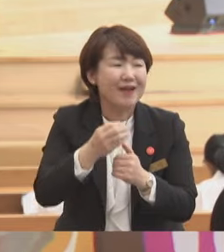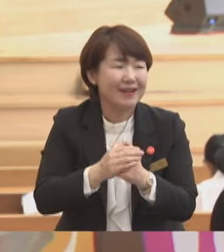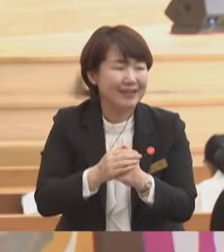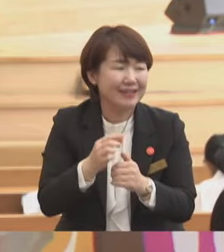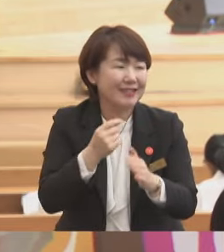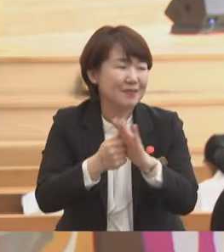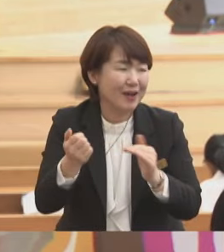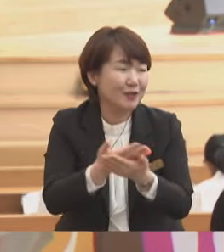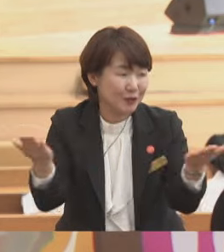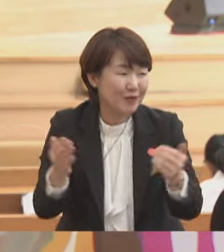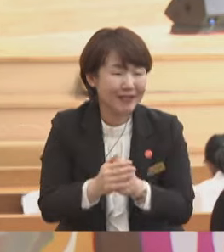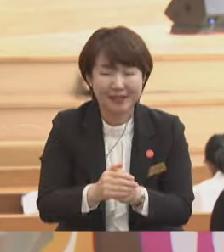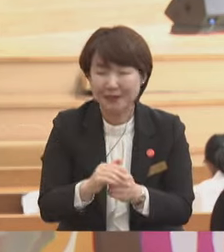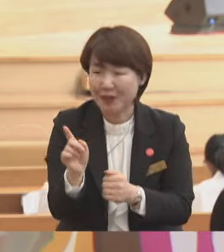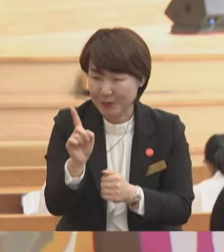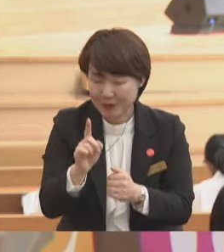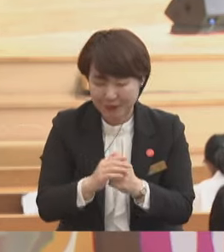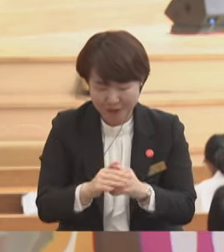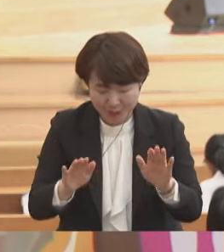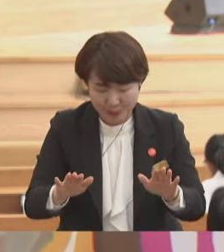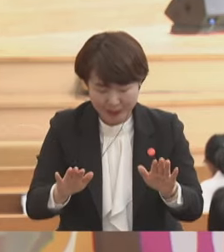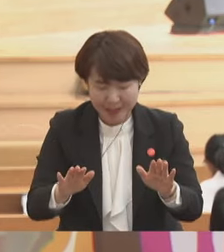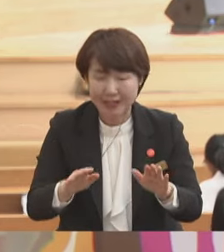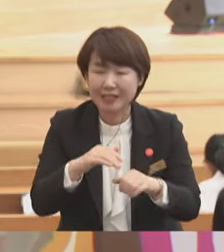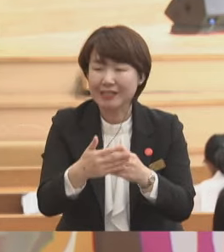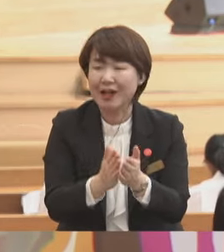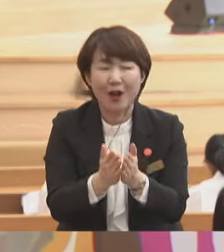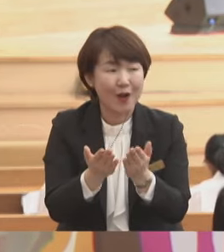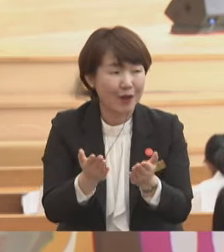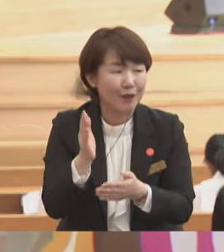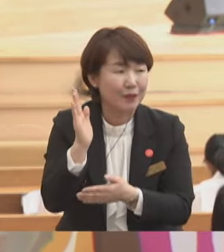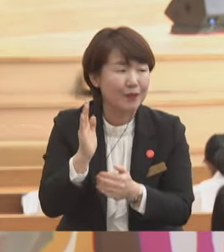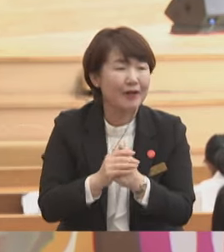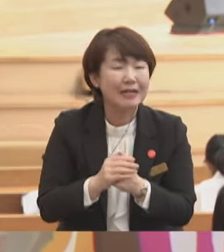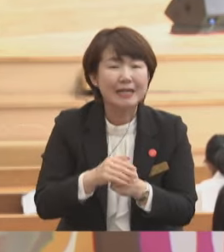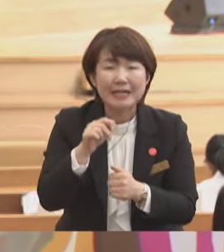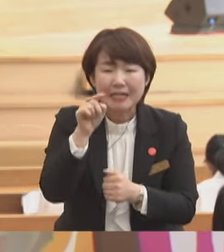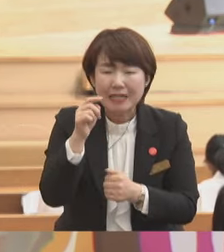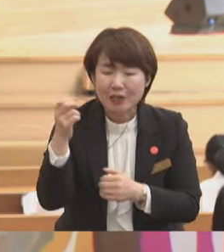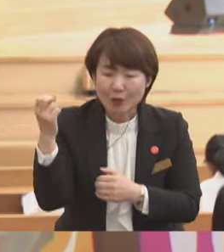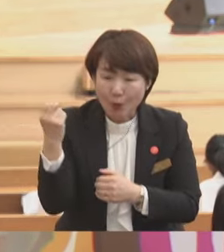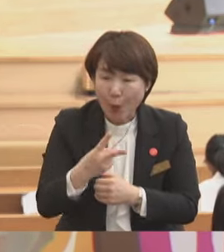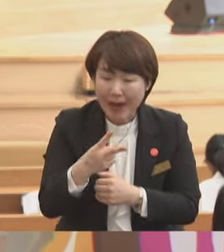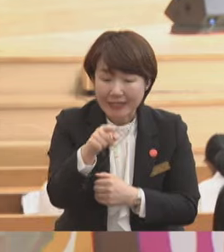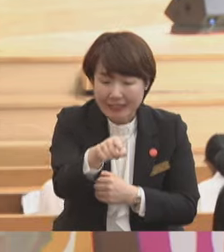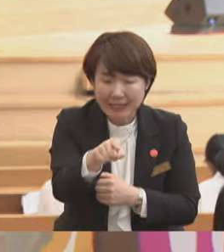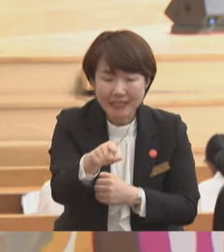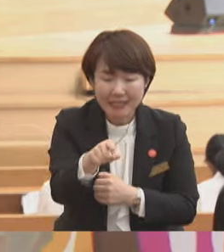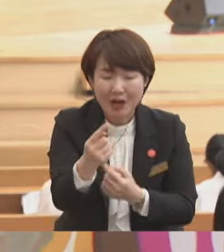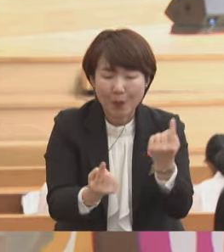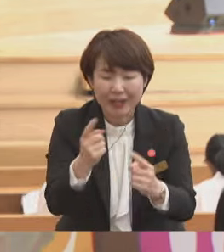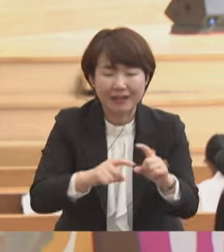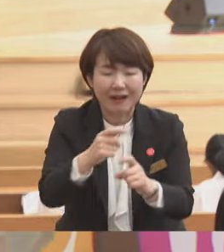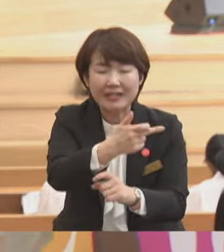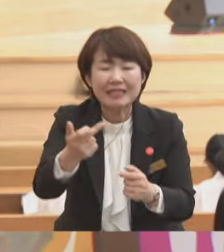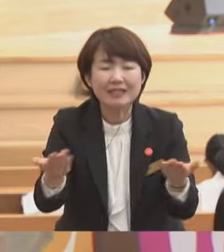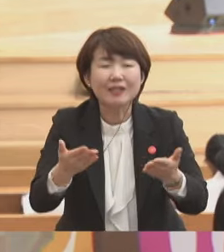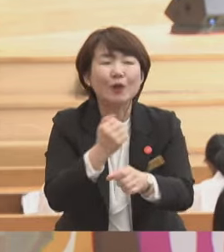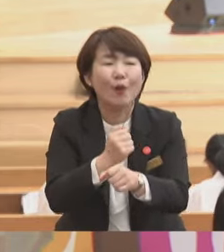뭐냐면 설교 제입니다 또한 그보다 큰 일도 하리니 자